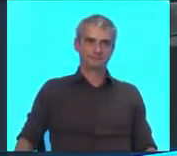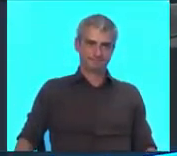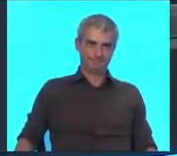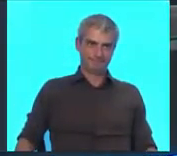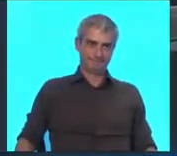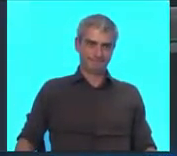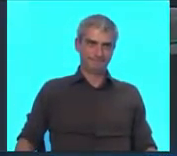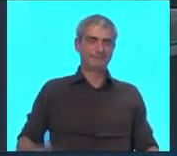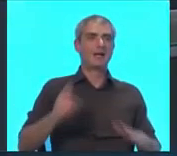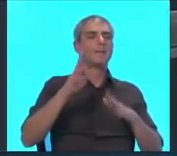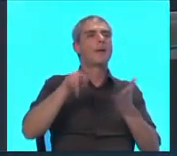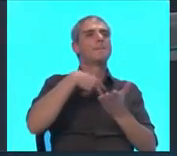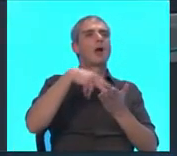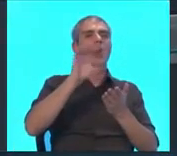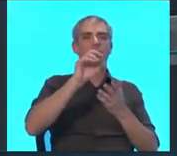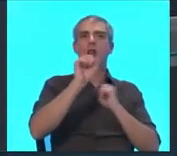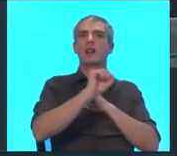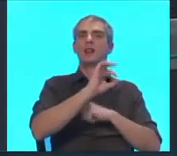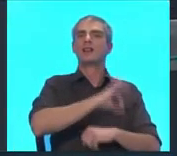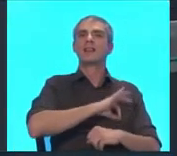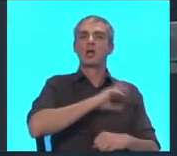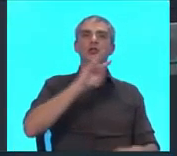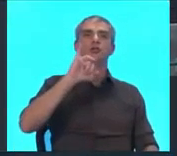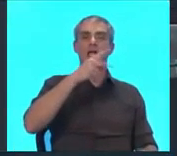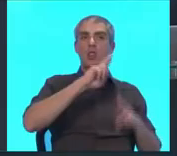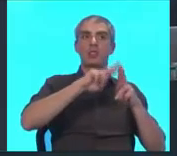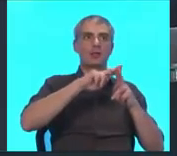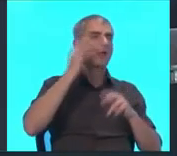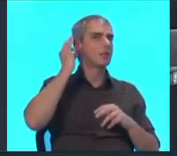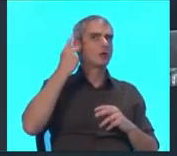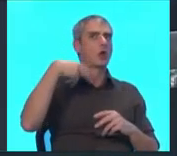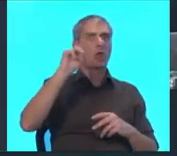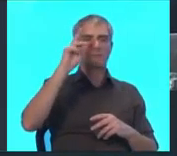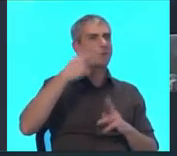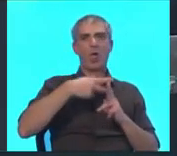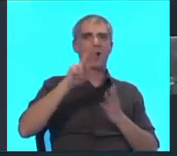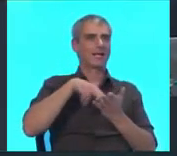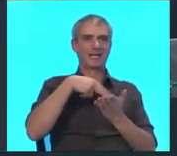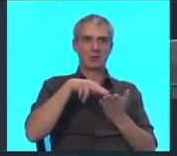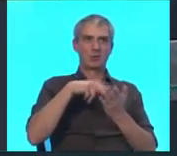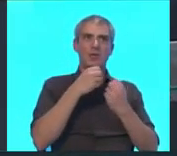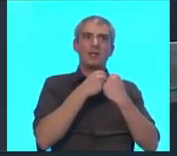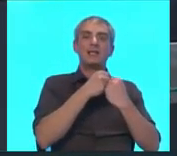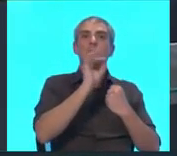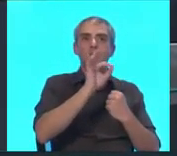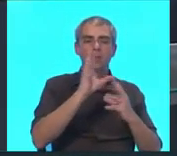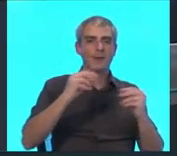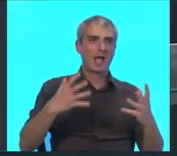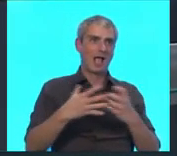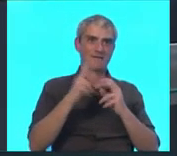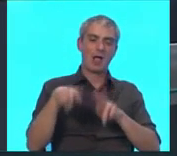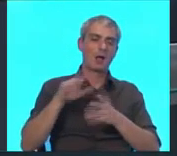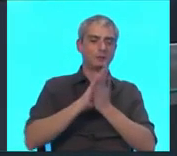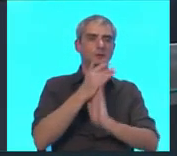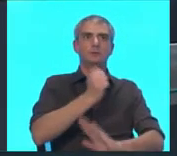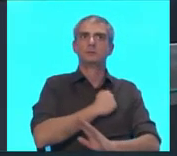במגמת המחול של תיכון שי עגנון בנתניה, נערות לומדות יותר מצעדי ריקוד. ההתמודדות שלהן עם חברתן שחזרה בתשובה